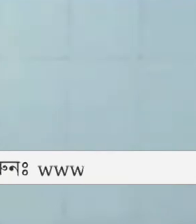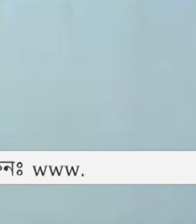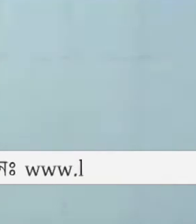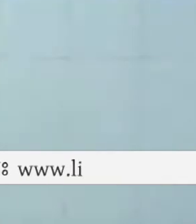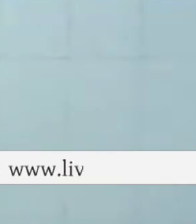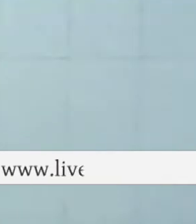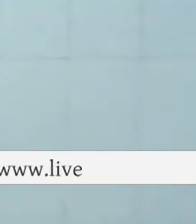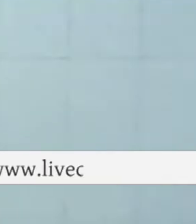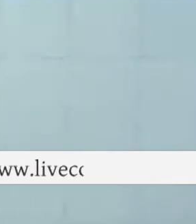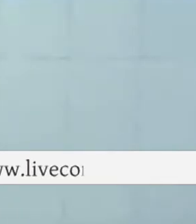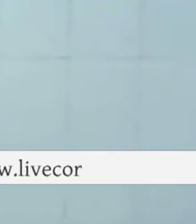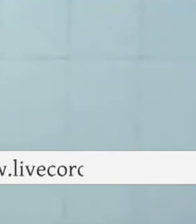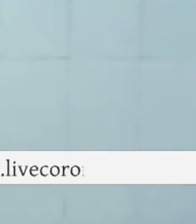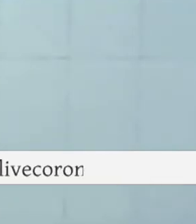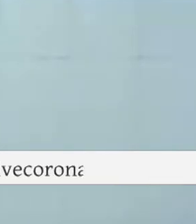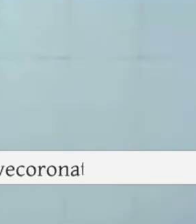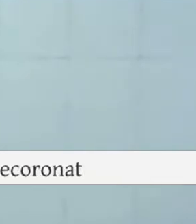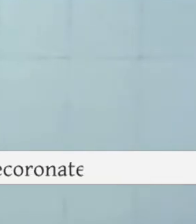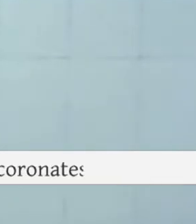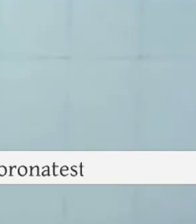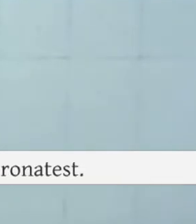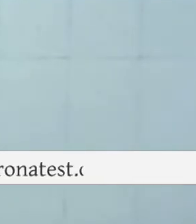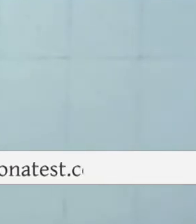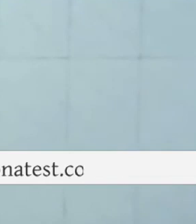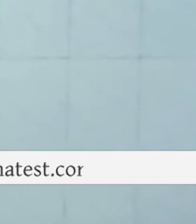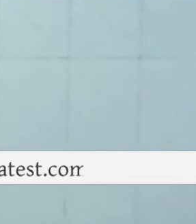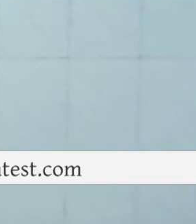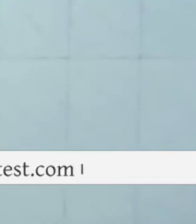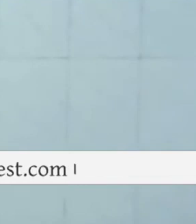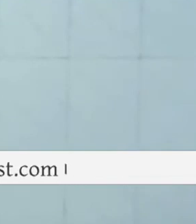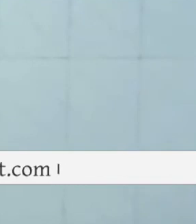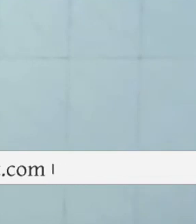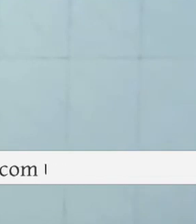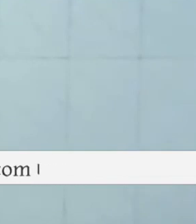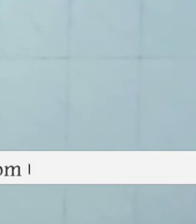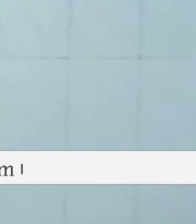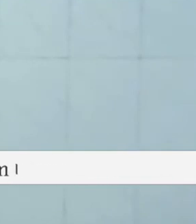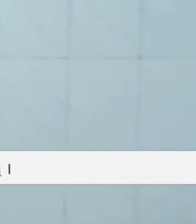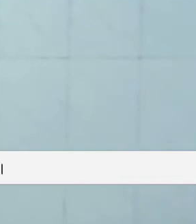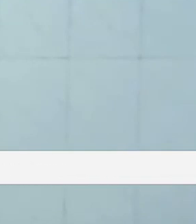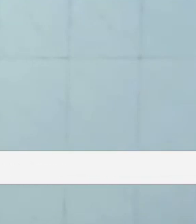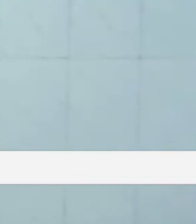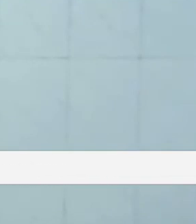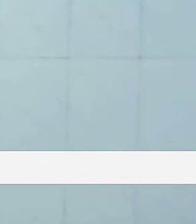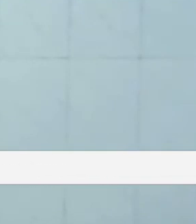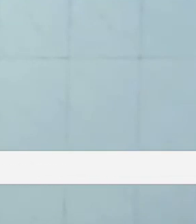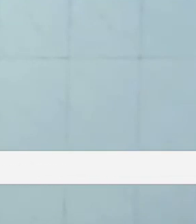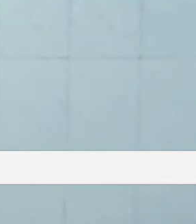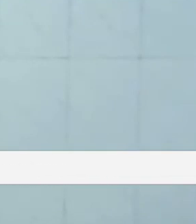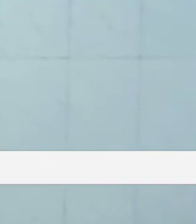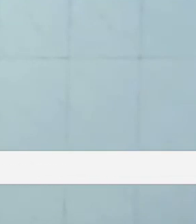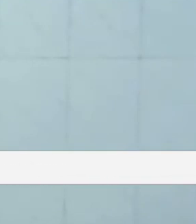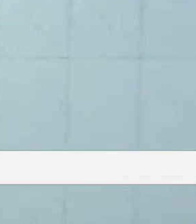24 ঘন্টায় নতুন করে প্রশিক্ষণ নিয়েছেন 31 জন, যারা এই হটলাইনের মাধ্যমে স্বাস্থ্য পরামর্শ বা স্বাস্থ্যসেবা দিয়ে থাকেন। এবং